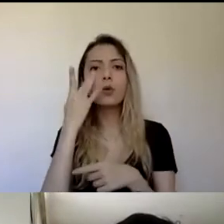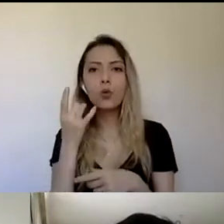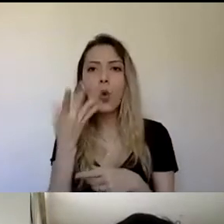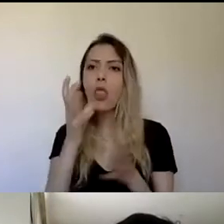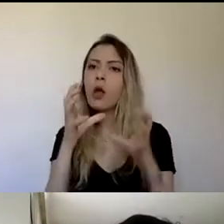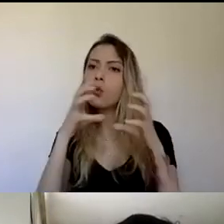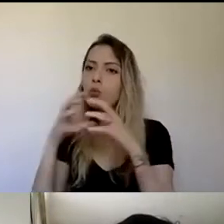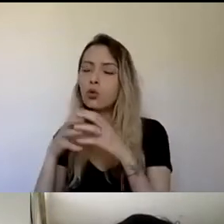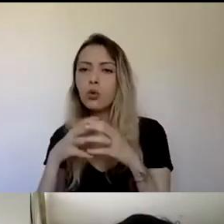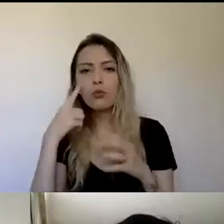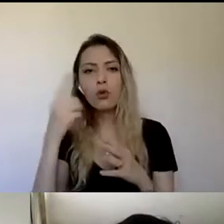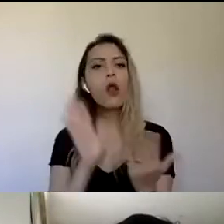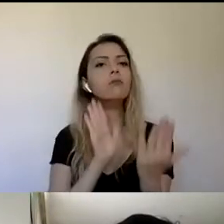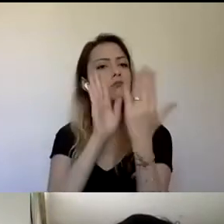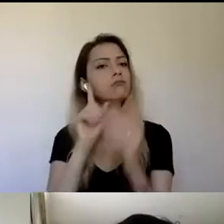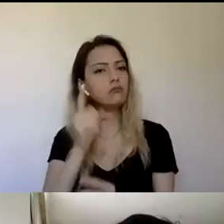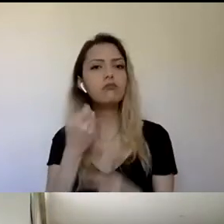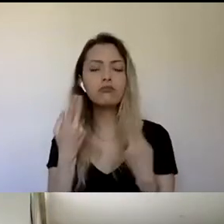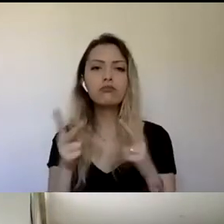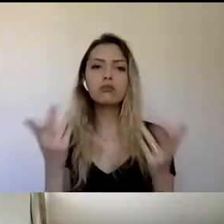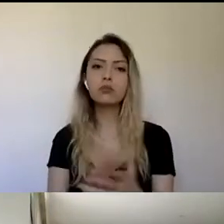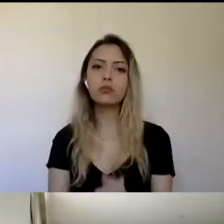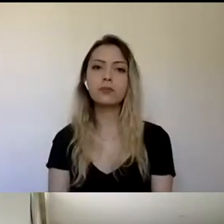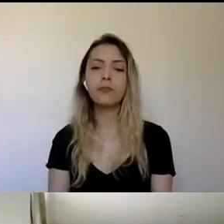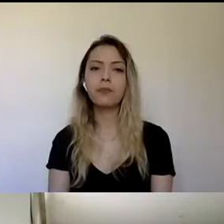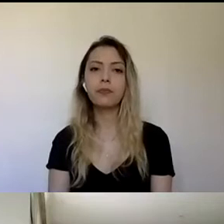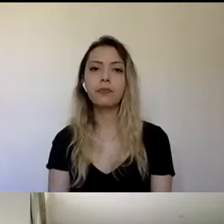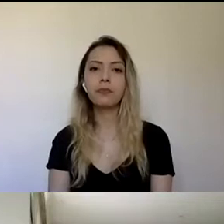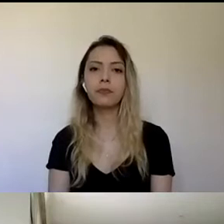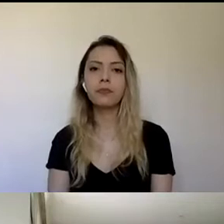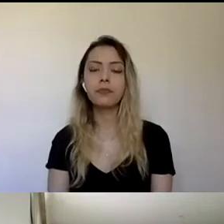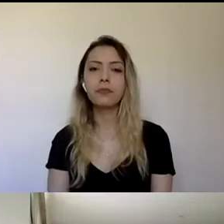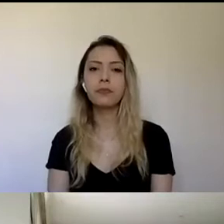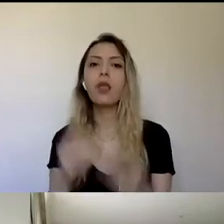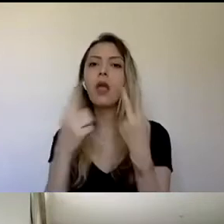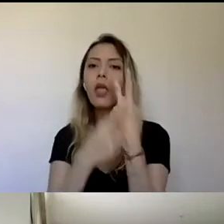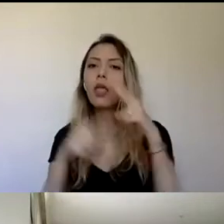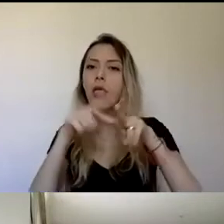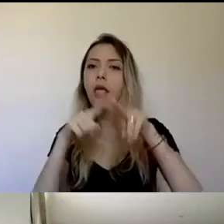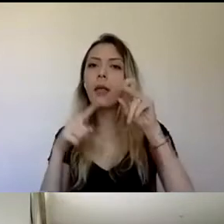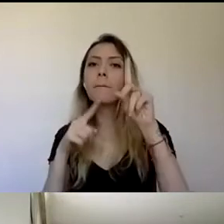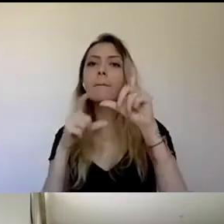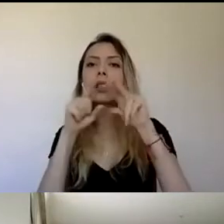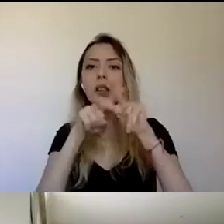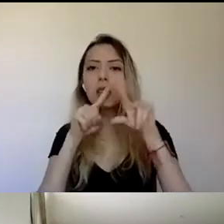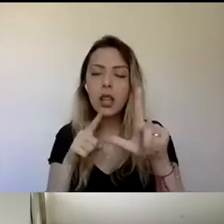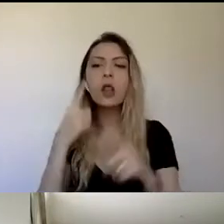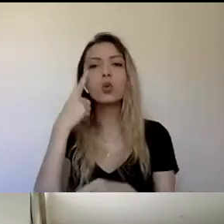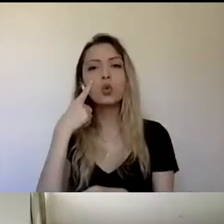karşılık bulabiliyoruz. Yapısal göstergeler, yani biraz sonra